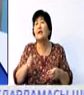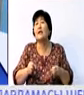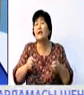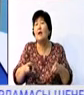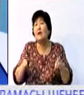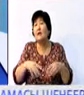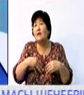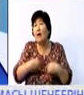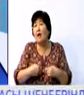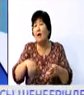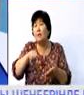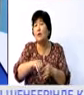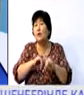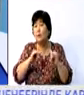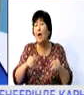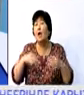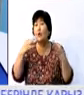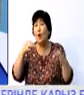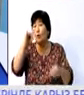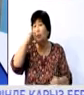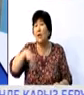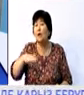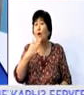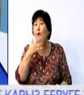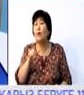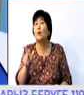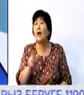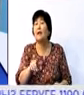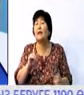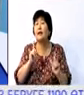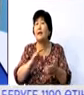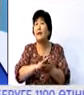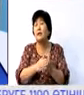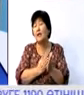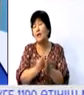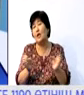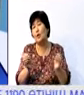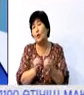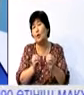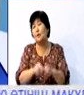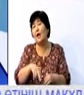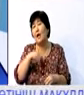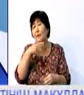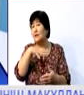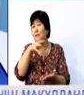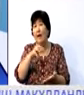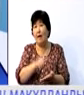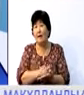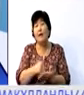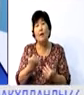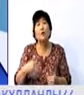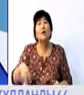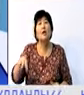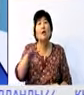қайғылы сипаты өршіп тұрғанда, тәуелсіз Қазақстанда ұлтаралық келісім мен саяси тұрақтылық басымдыққа ие. Мұның